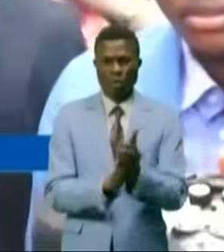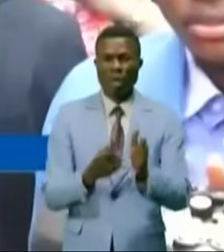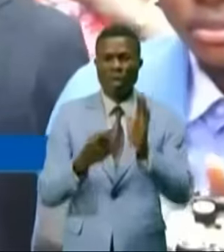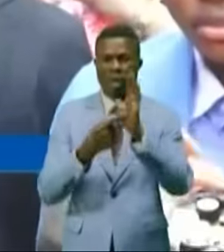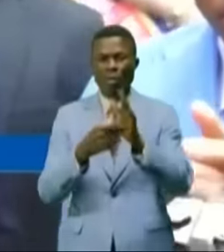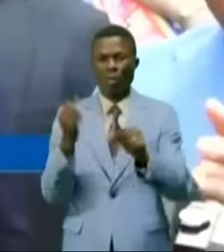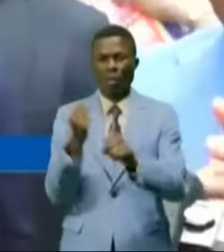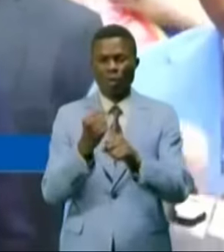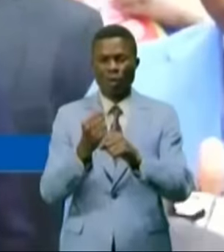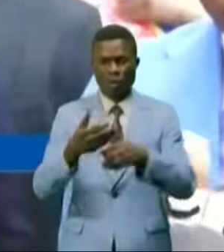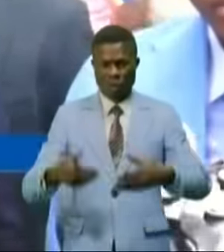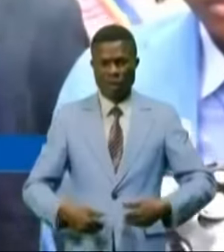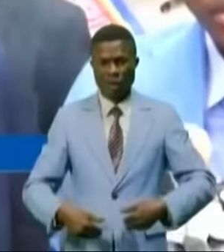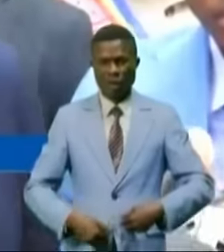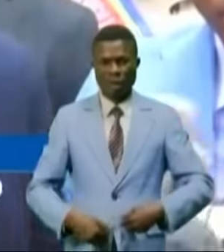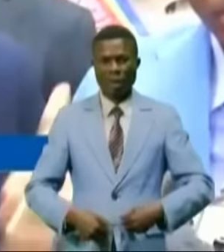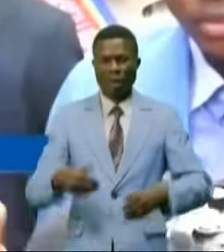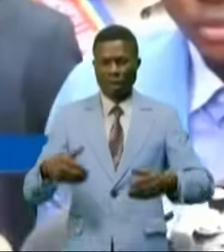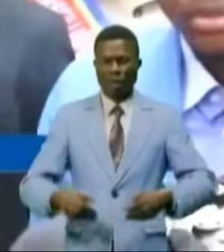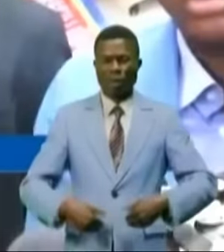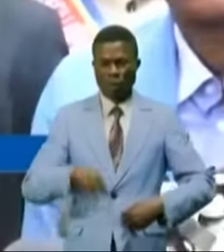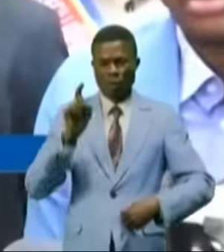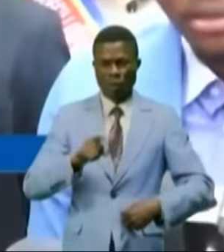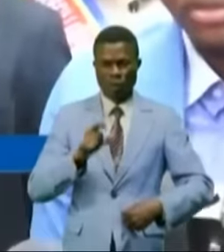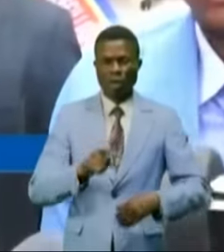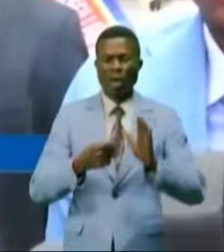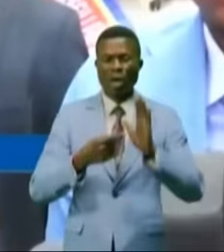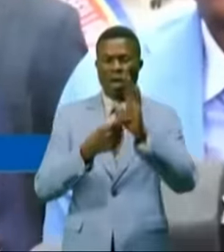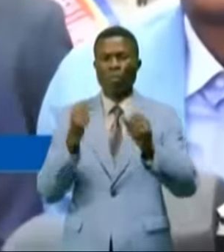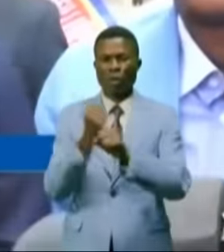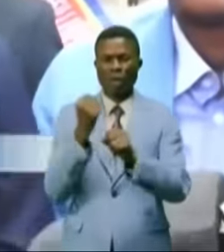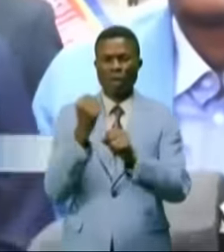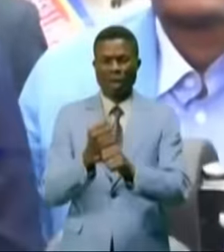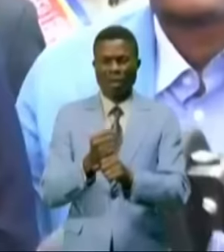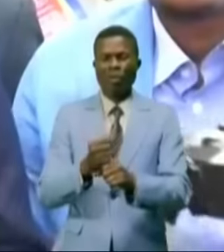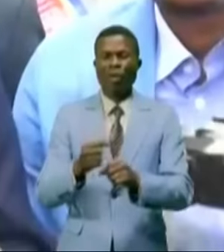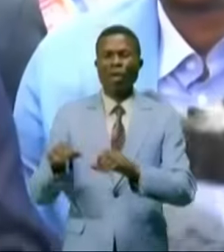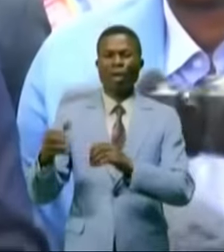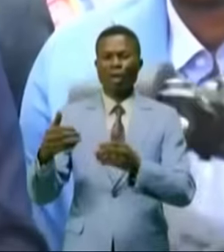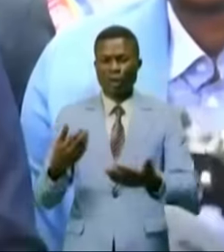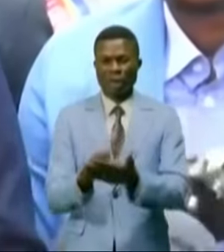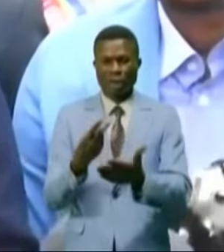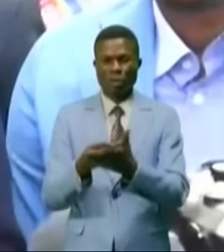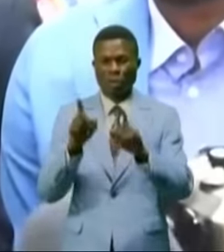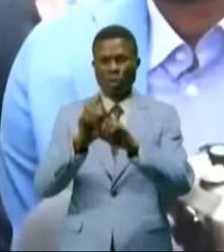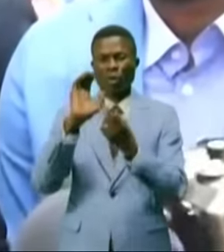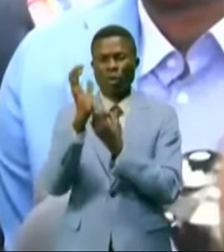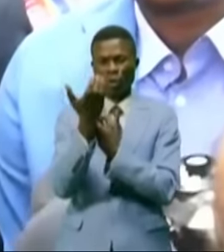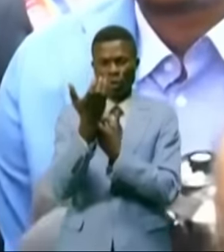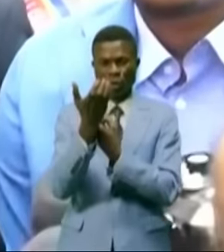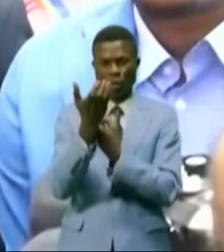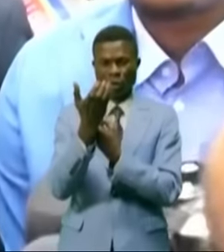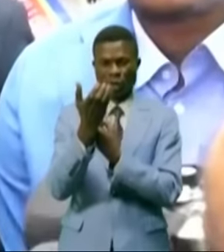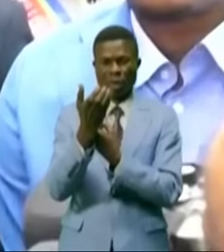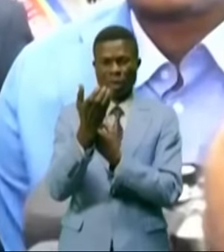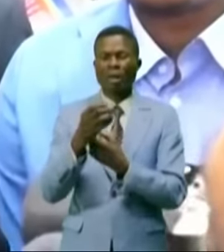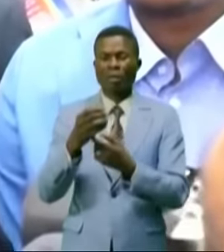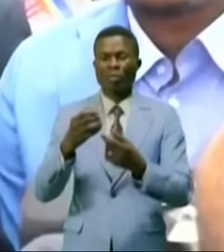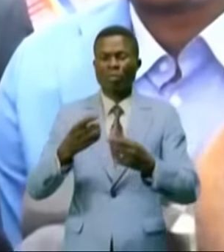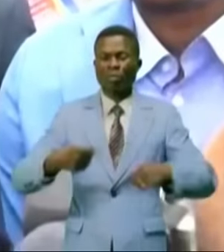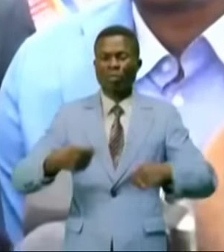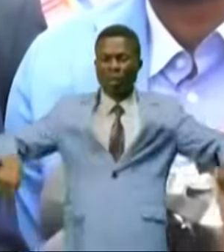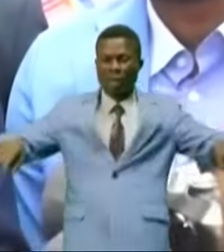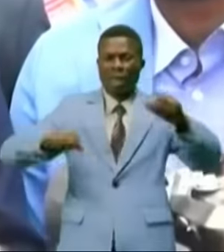et les jeunes, il y a moyen de les encadrer par l'espoir et pour la culture. D'où l'idée de faire ces terrains,